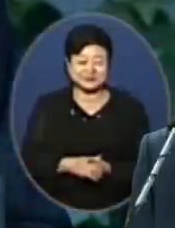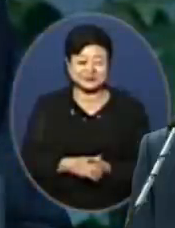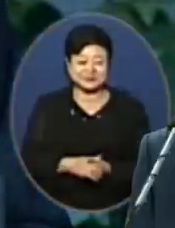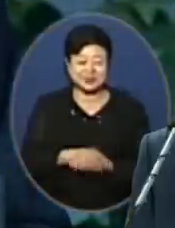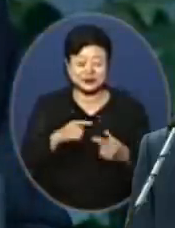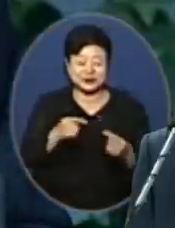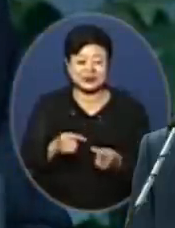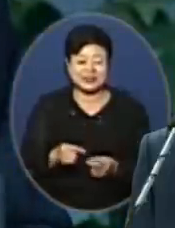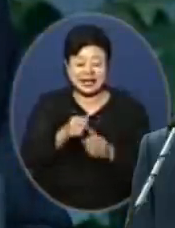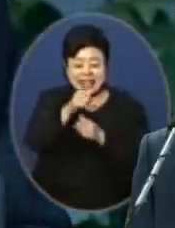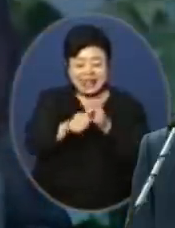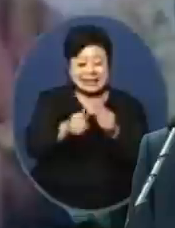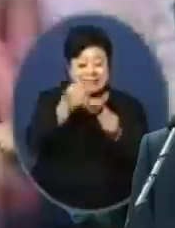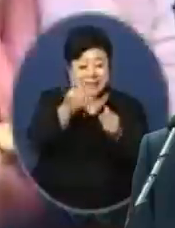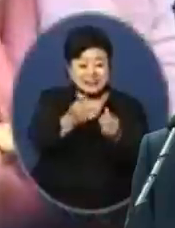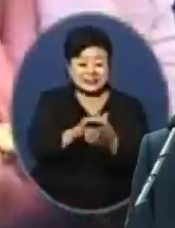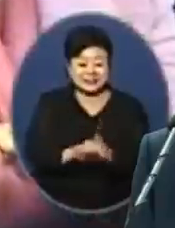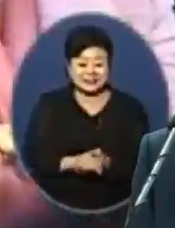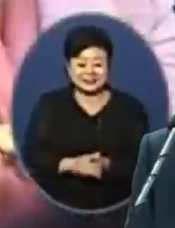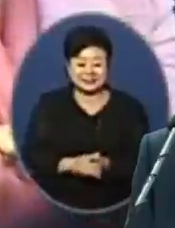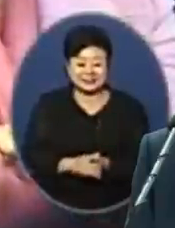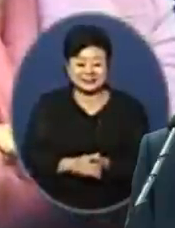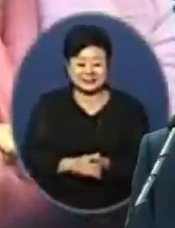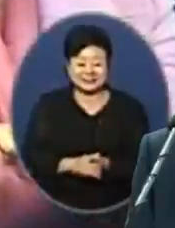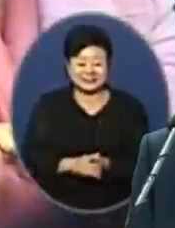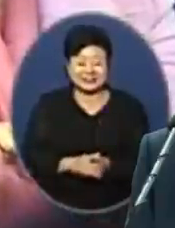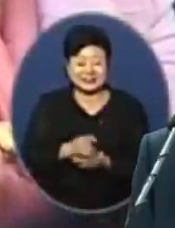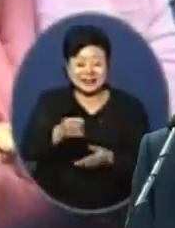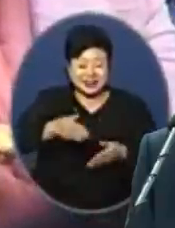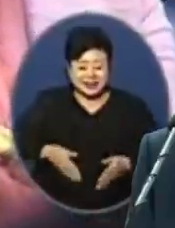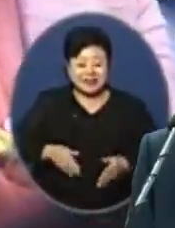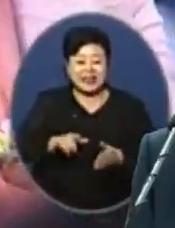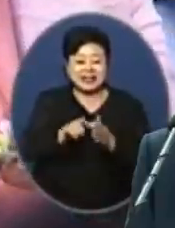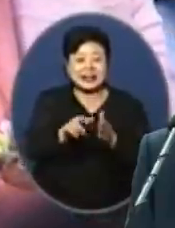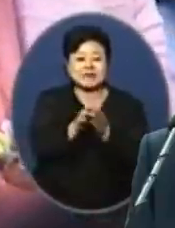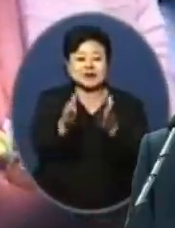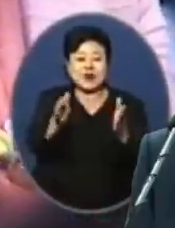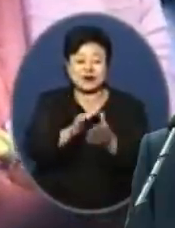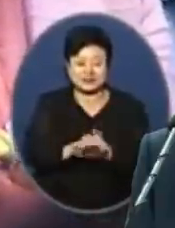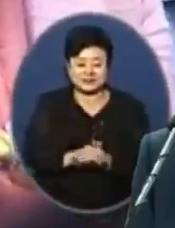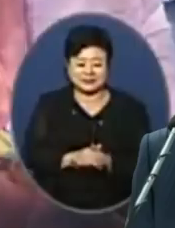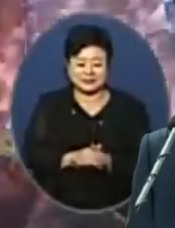한번 따라 말씀해주세요. 하나님께서는 제가 태어날 때부터